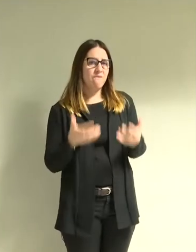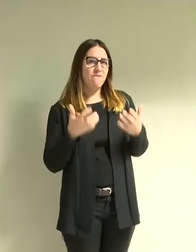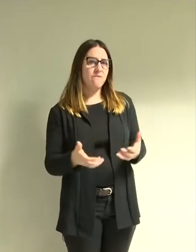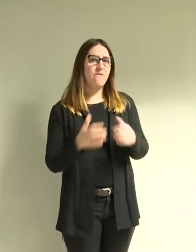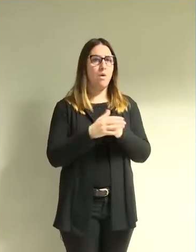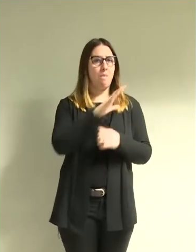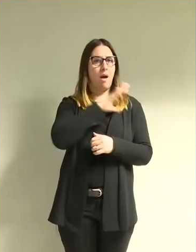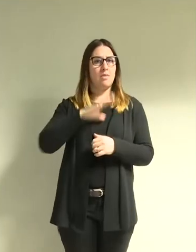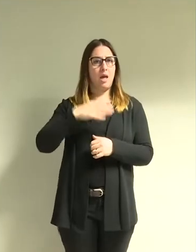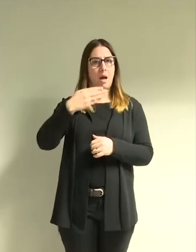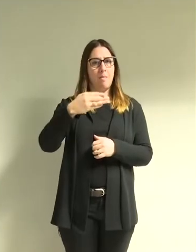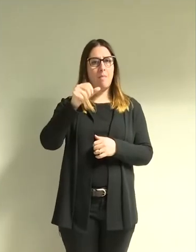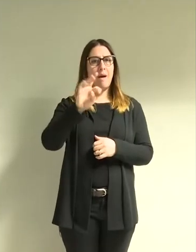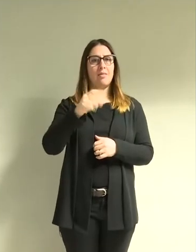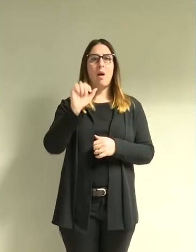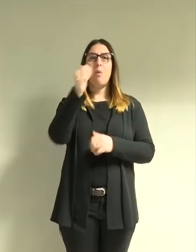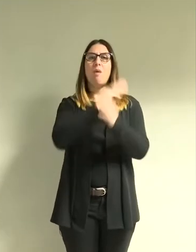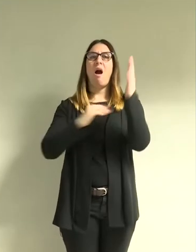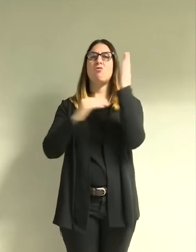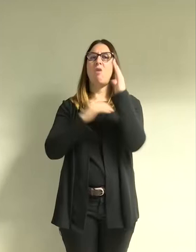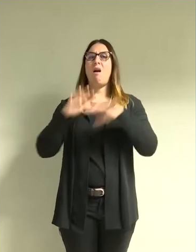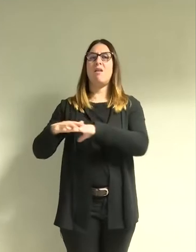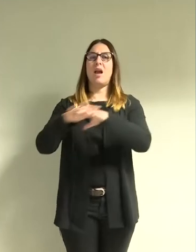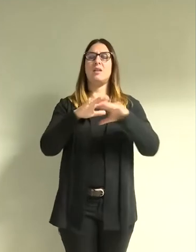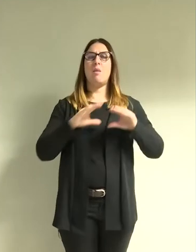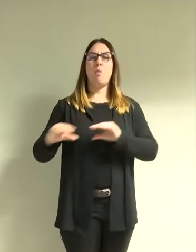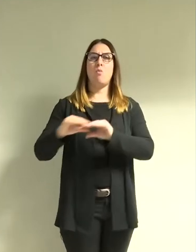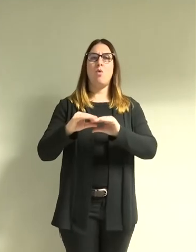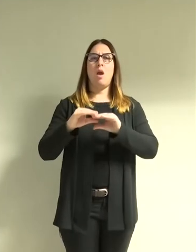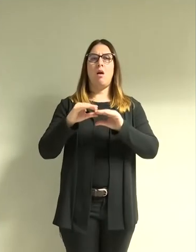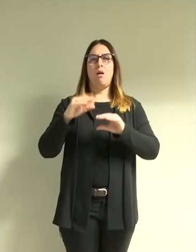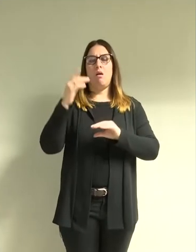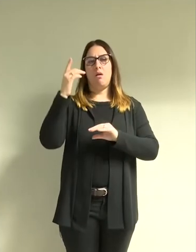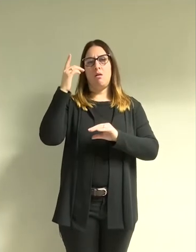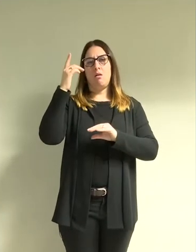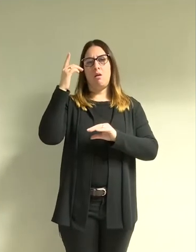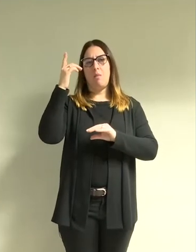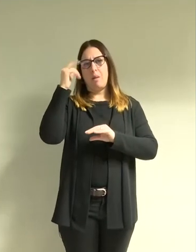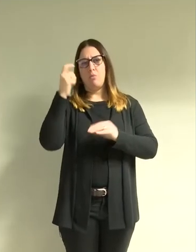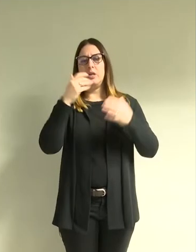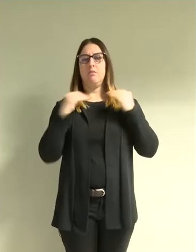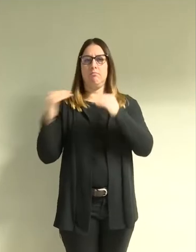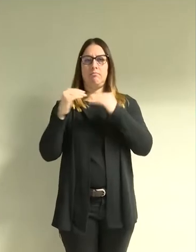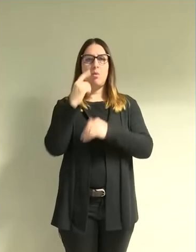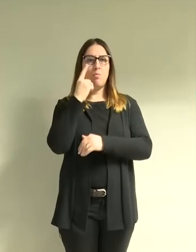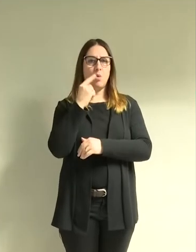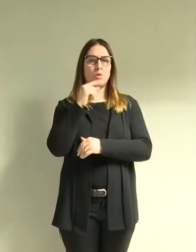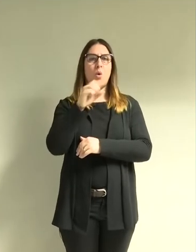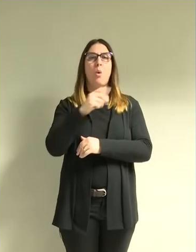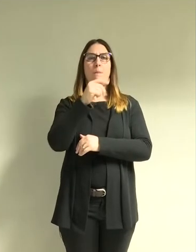elisa martin première adjointe en charge des quartiers populaires et l'égalité républicaine ainsi que nicolas béraud perez conseiller municipal